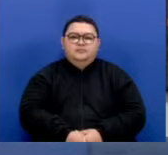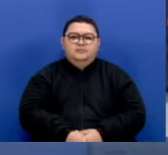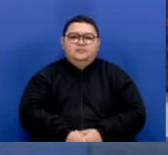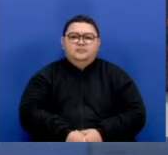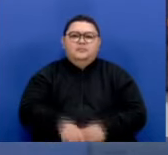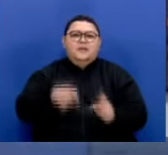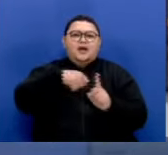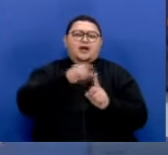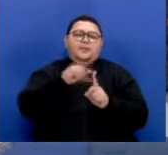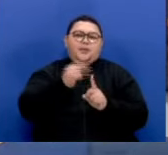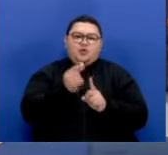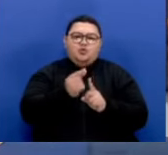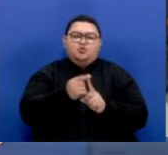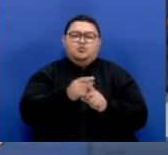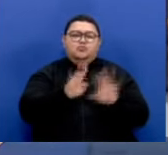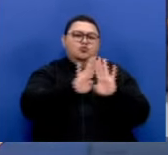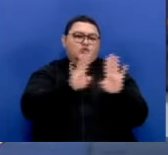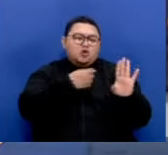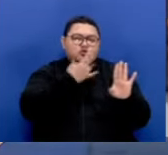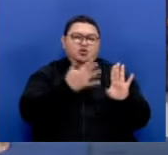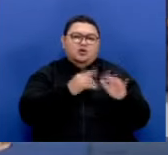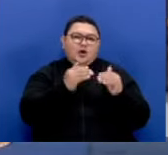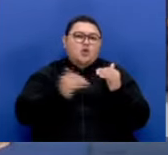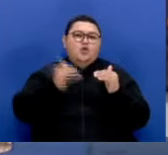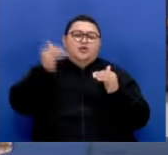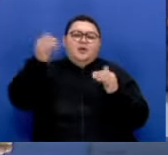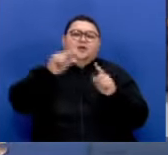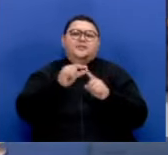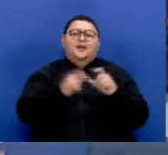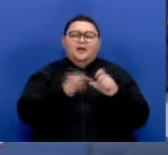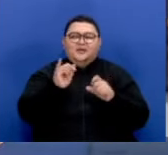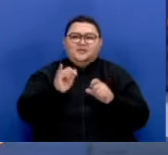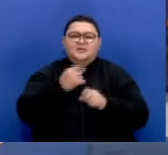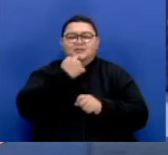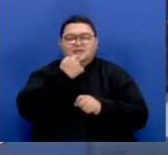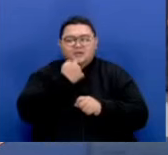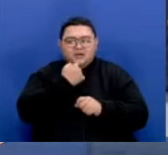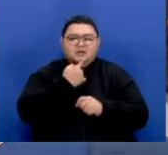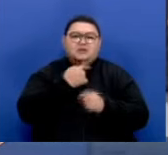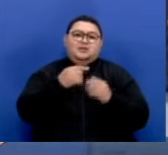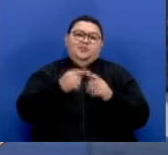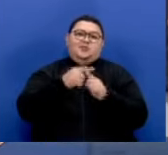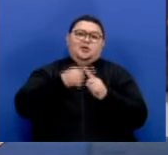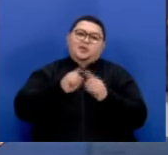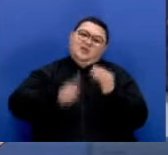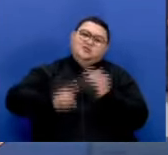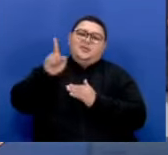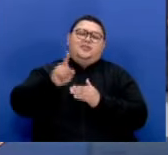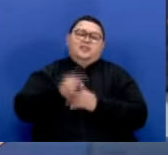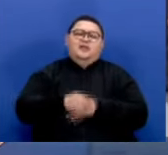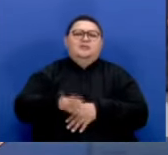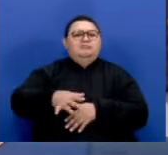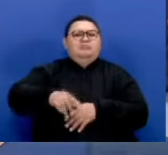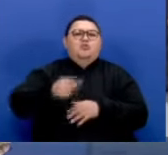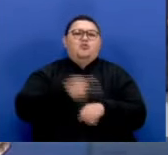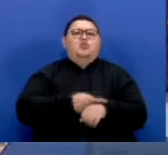Pemirsa, KPU buka suara terkait dengan hasil lonjakan perolehan suara Partai Solidaritas Indonesia yang bertambah secara signifikan dalam tempo